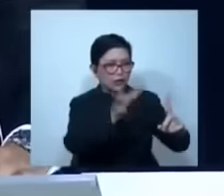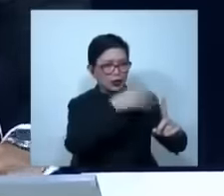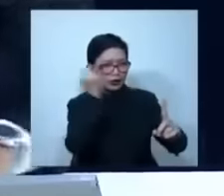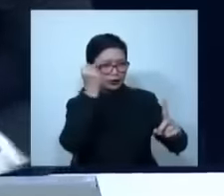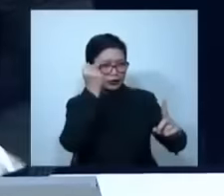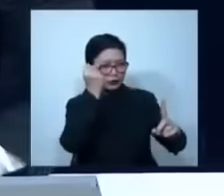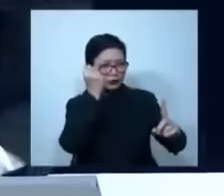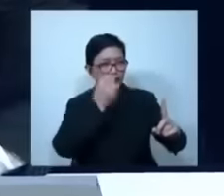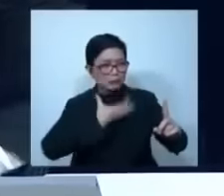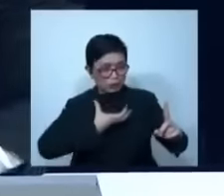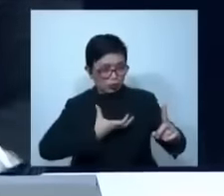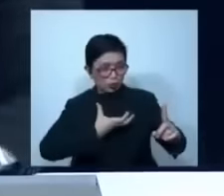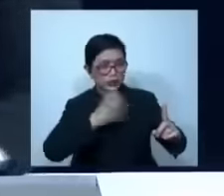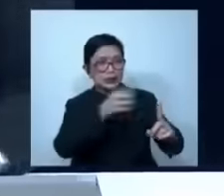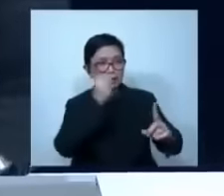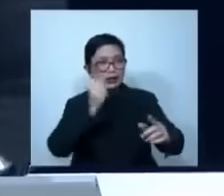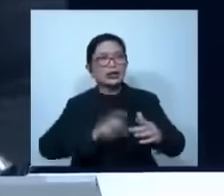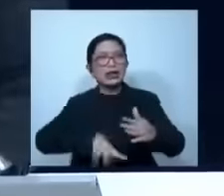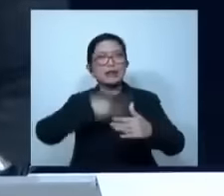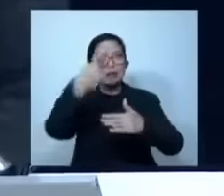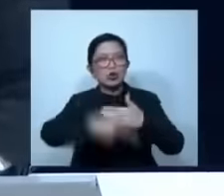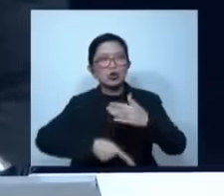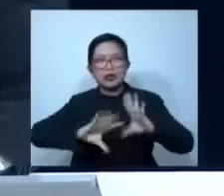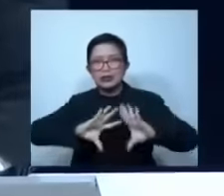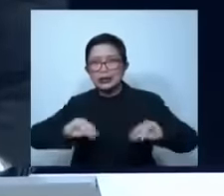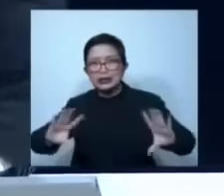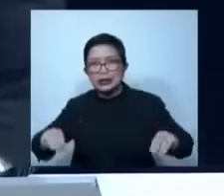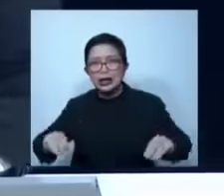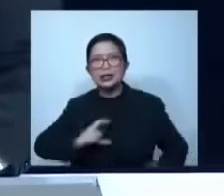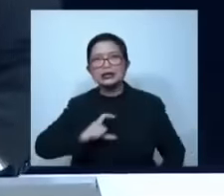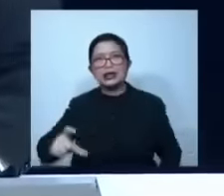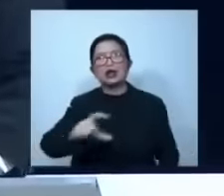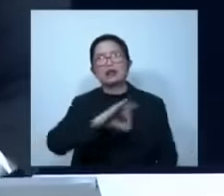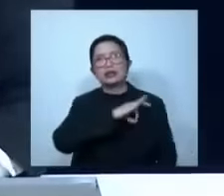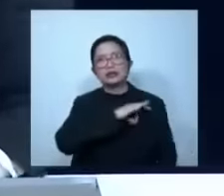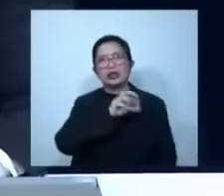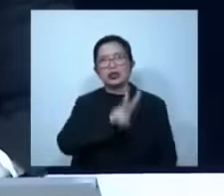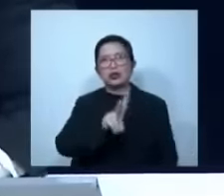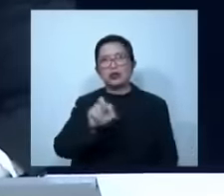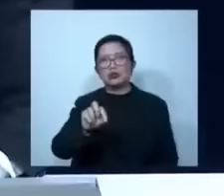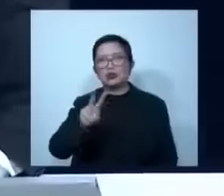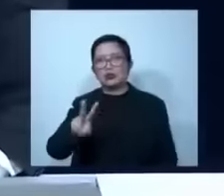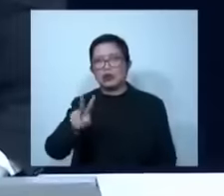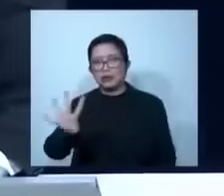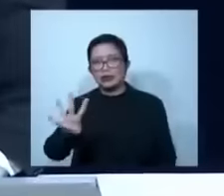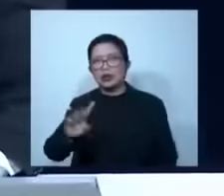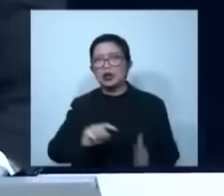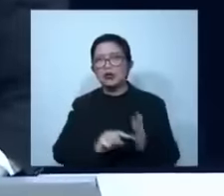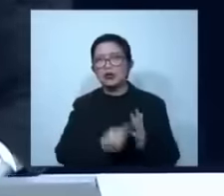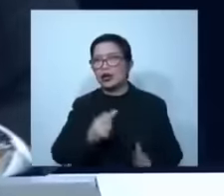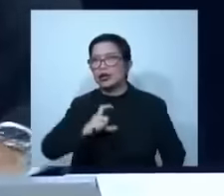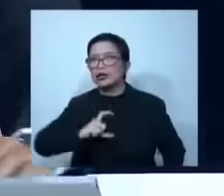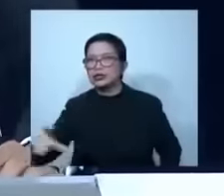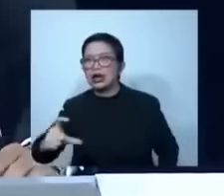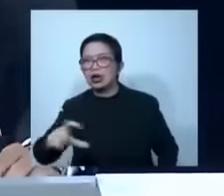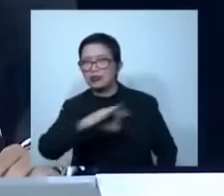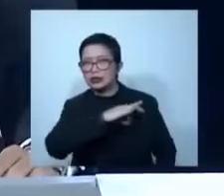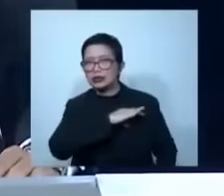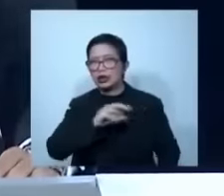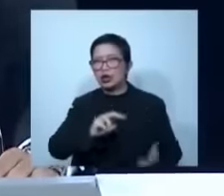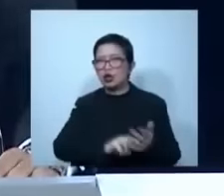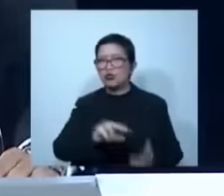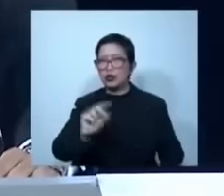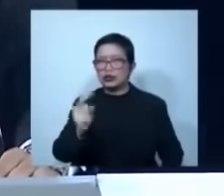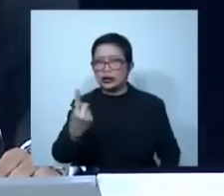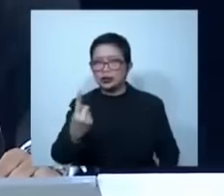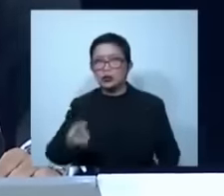dari masing-masing calon presiden 2024. Dan kita akan langsung mulai dengan calon presiden nomor urut